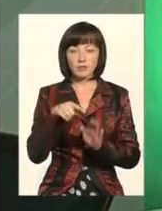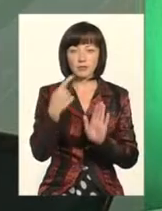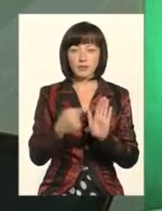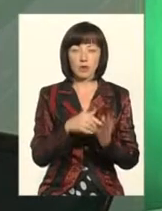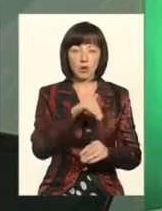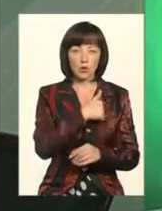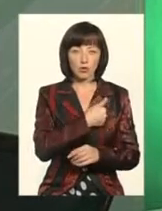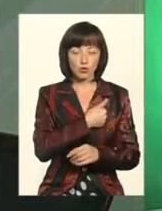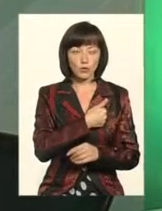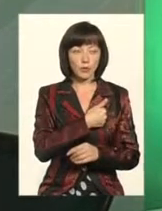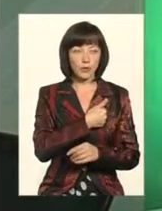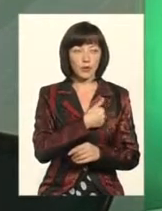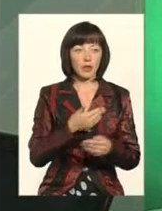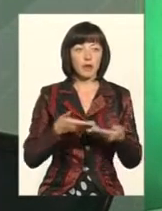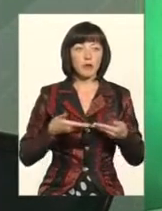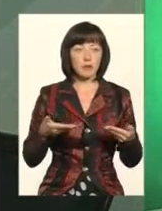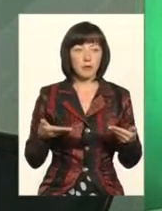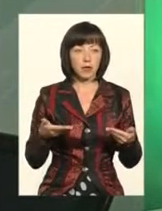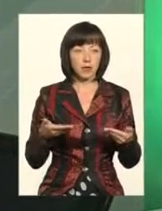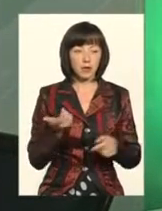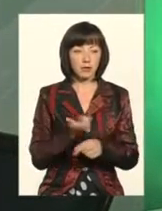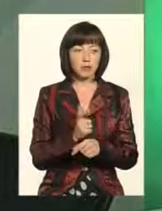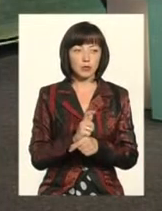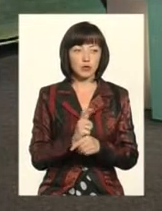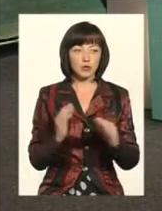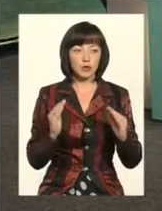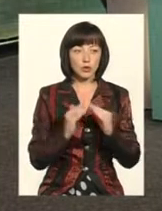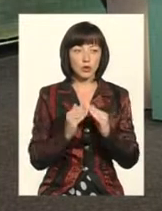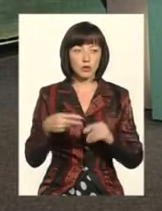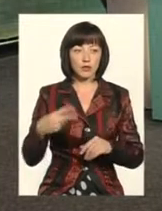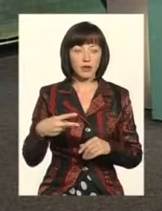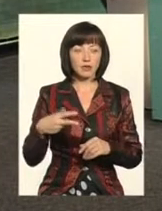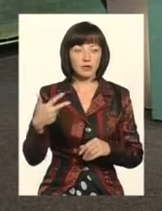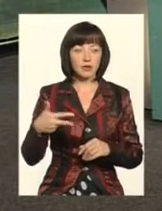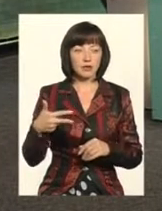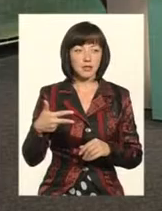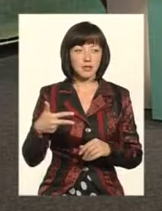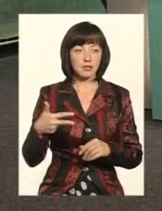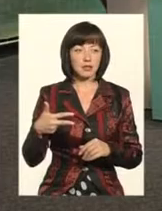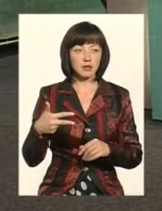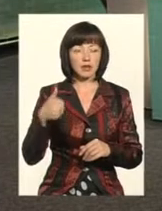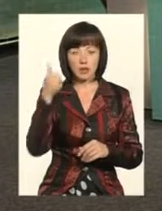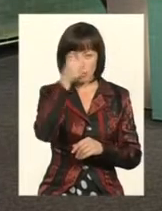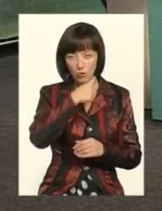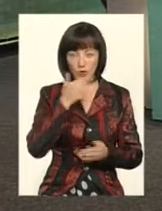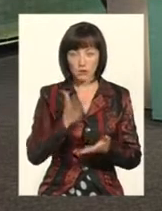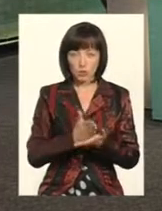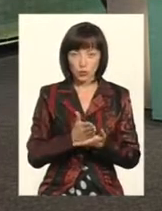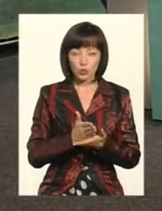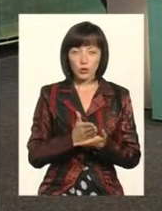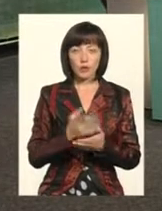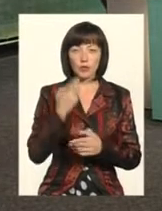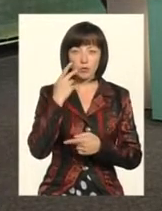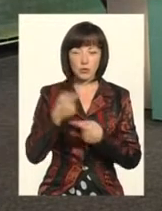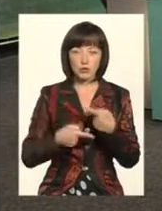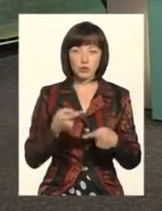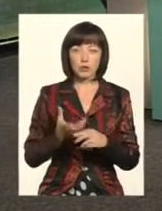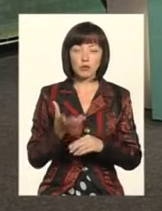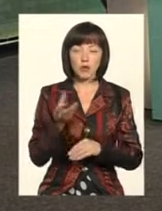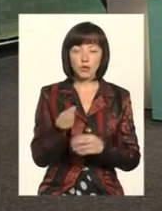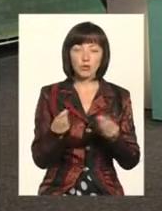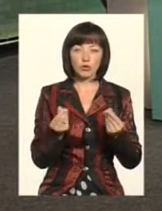таке. Ми більше будинків 20-30 років існують, і вони весь час